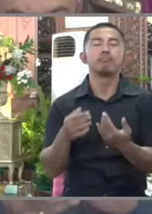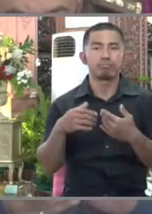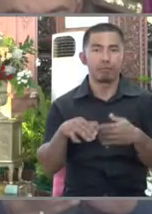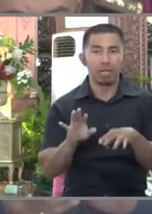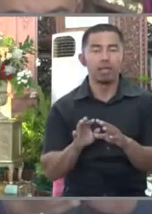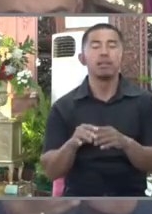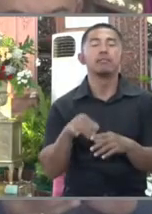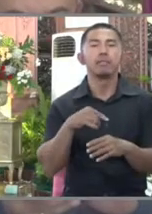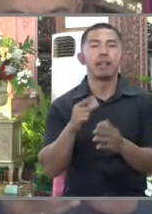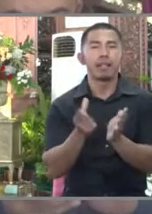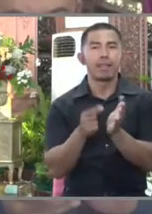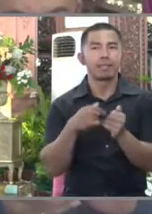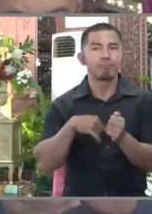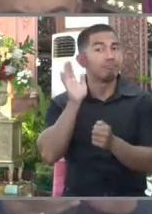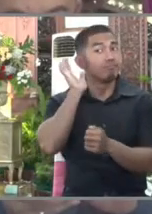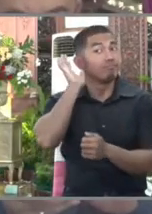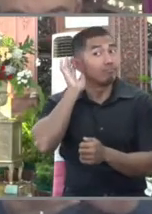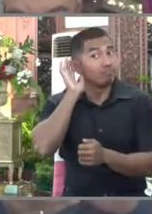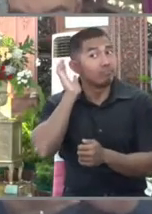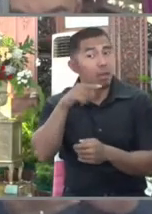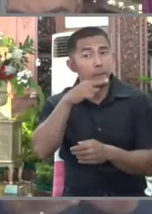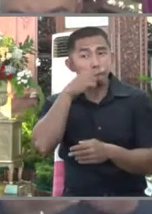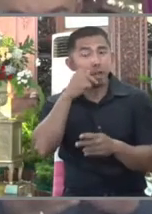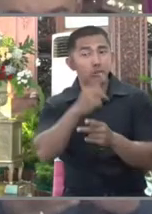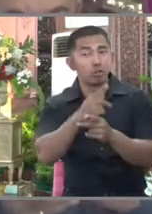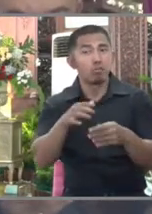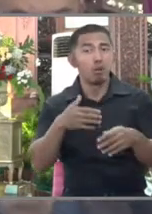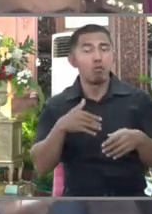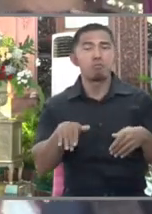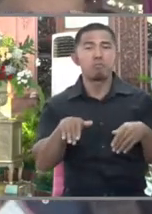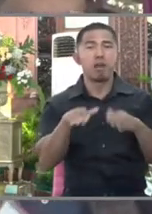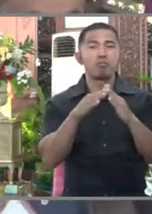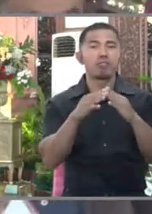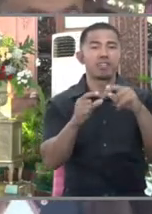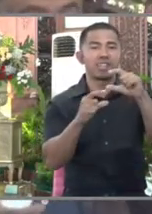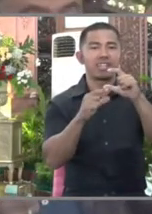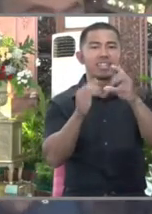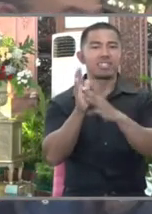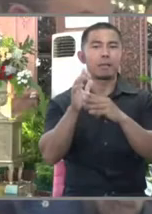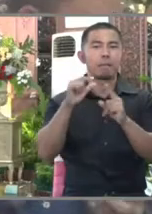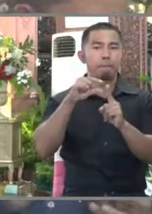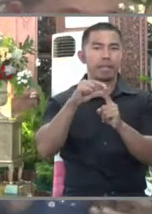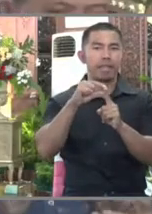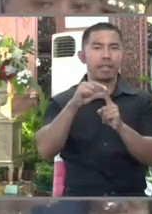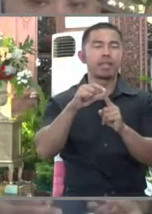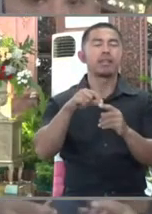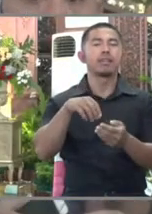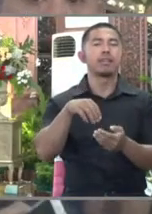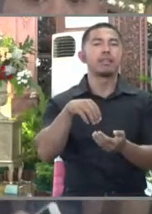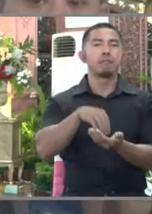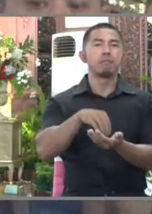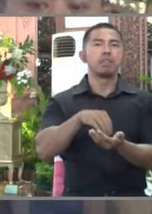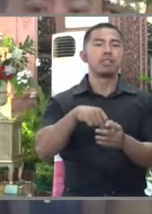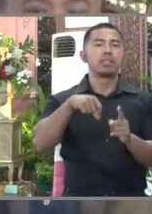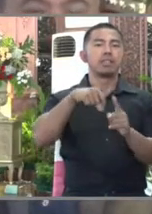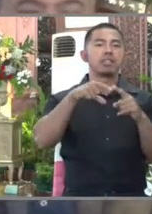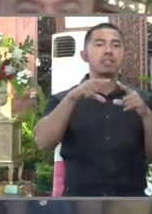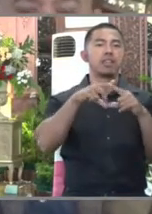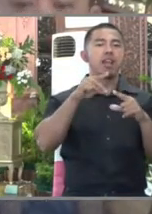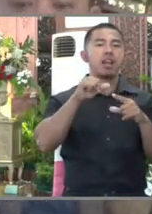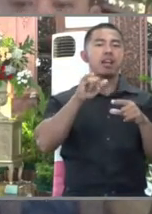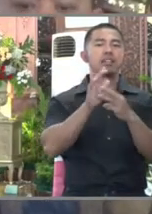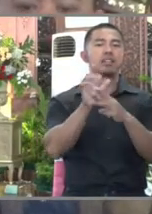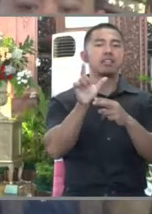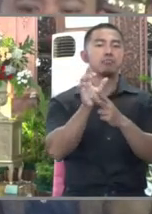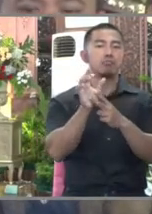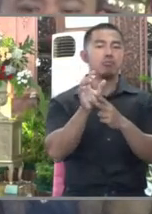kemudian kami tadi mendengar juga bahwa Pak Gubernur akan membangun SMP yang ada di Karimun Jawa. Ini perlu kita kawal juga nanti anggarannya